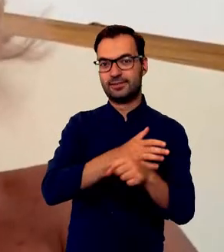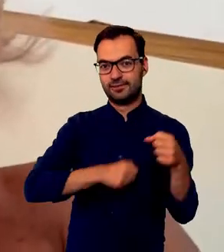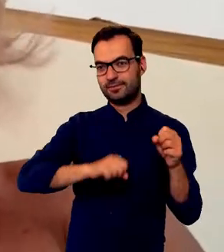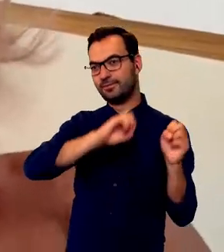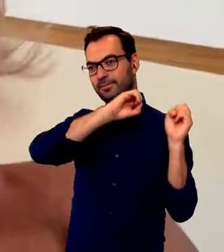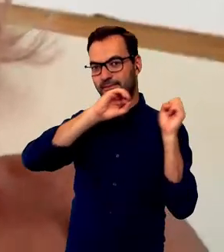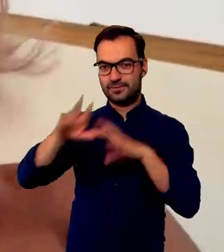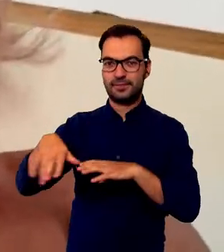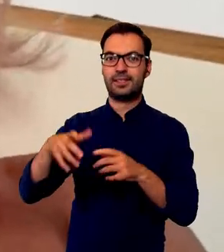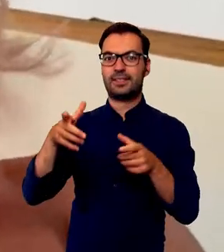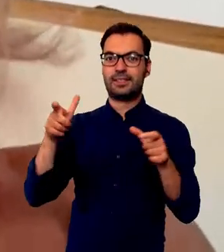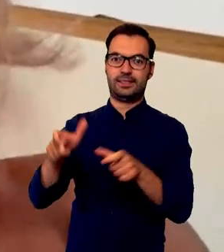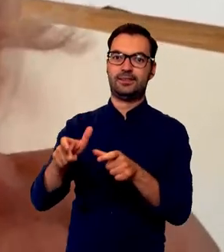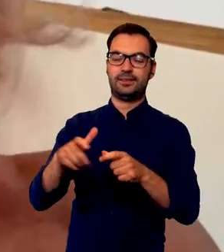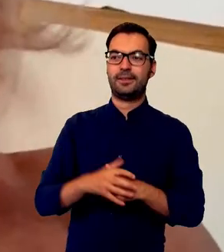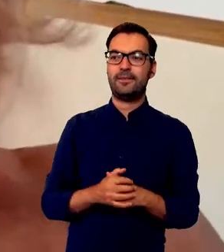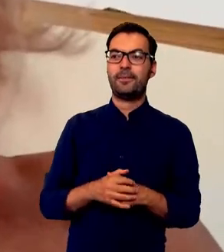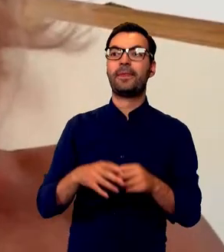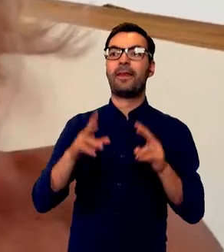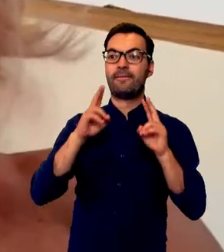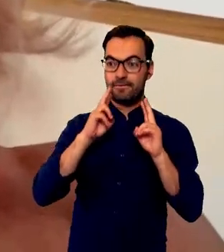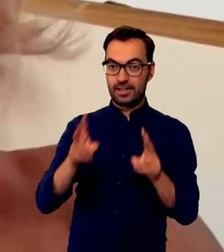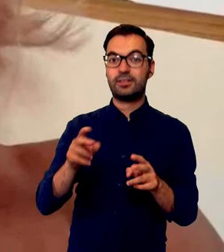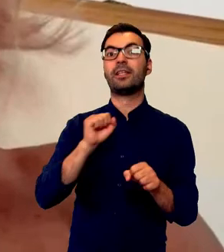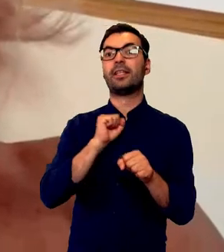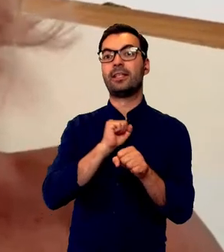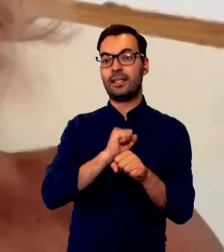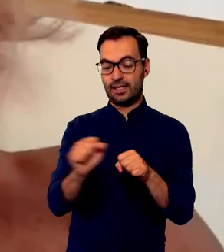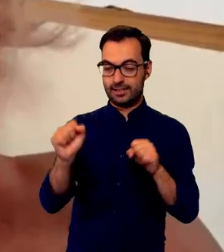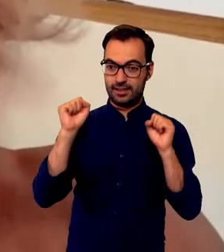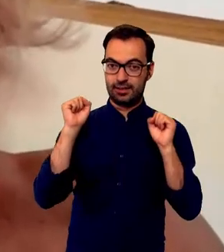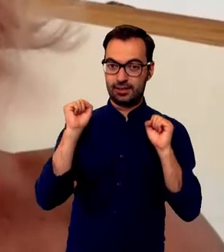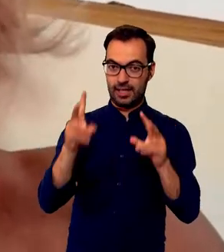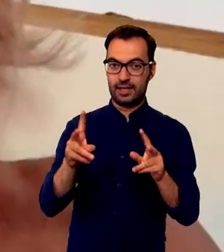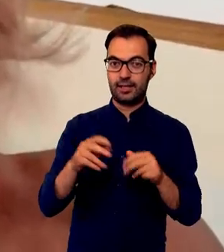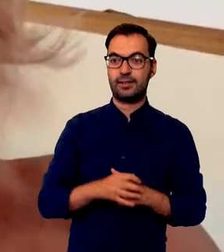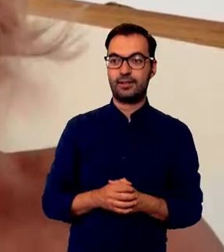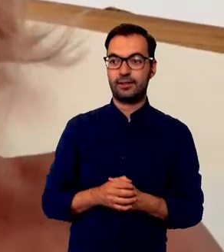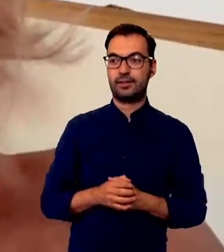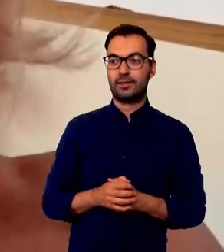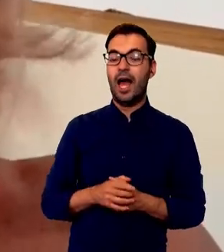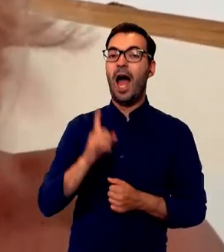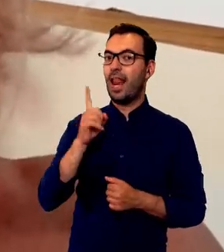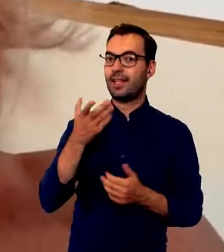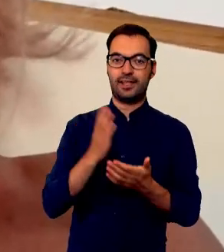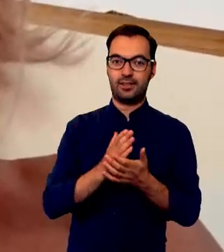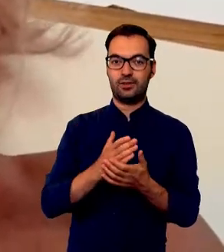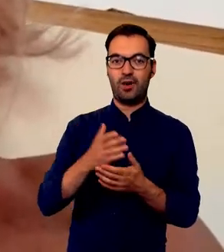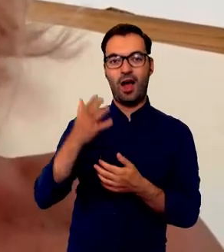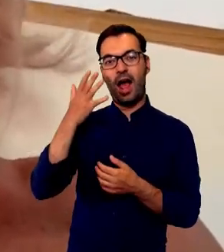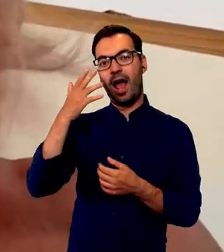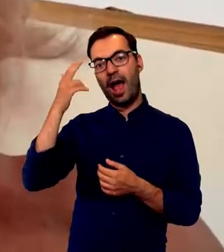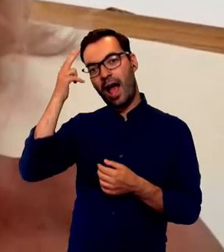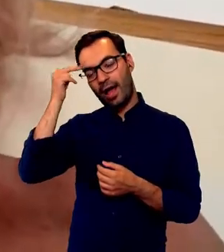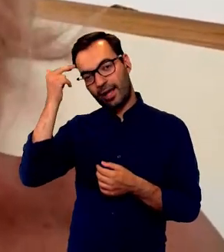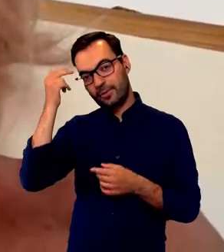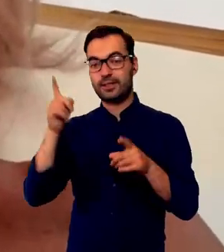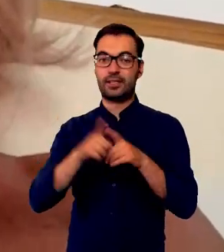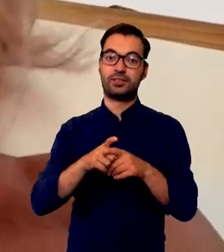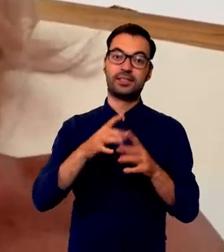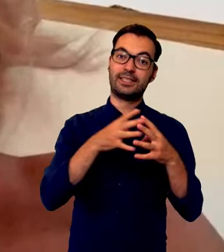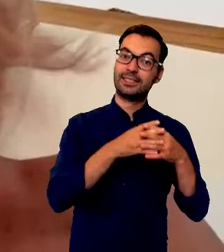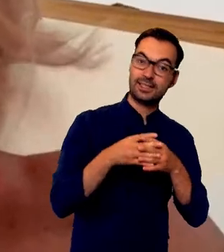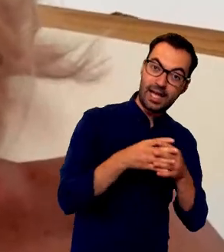te celebrytki. Rzeczywiście tak jest, ale jeżdżą do Emiratów, jeżdżą do Stanów, jeżdżą do